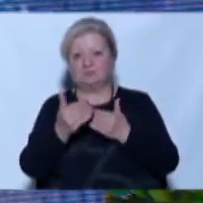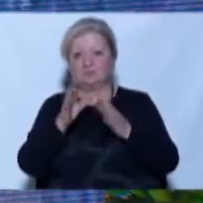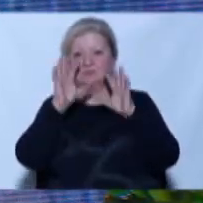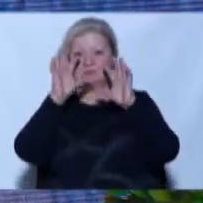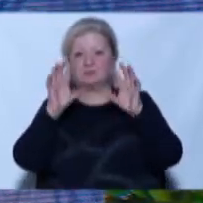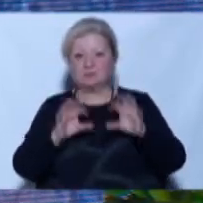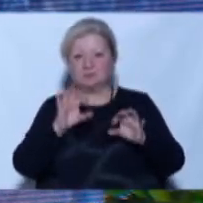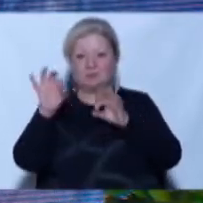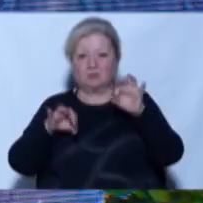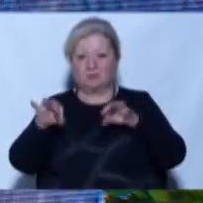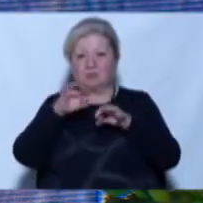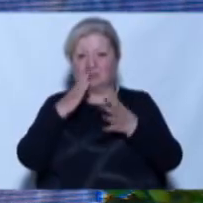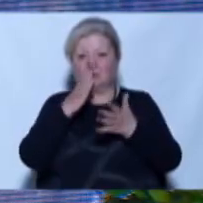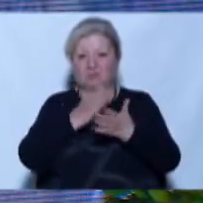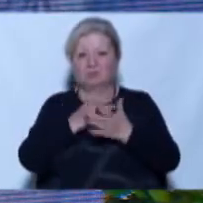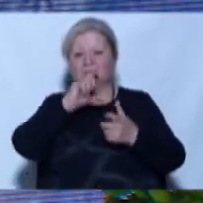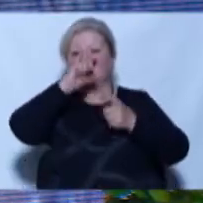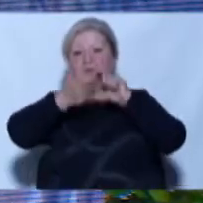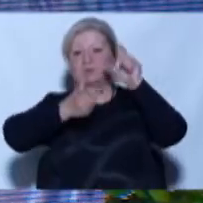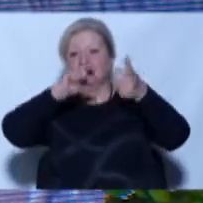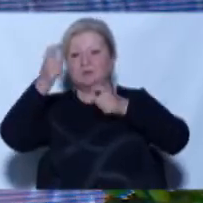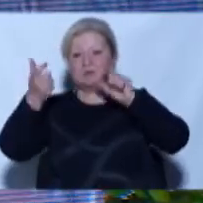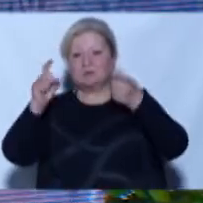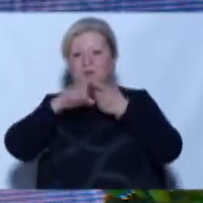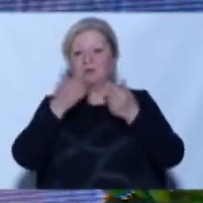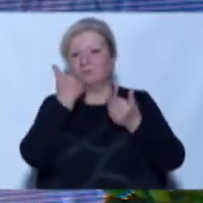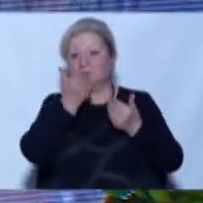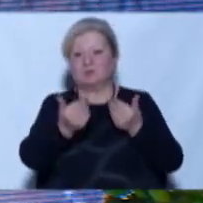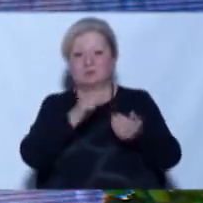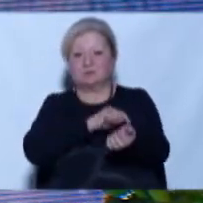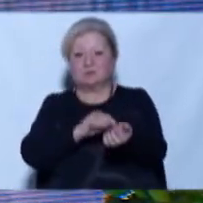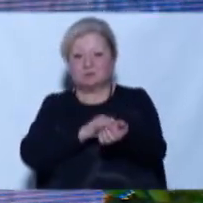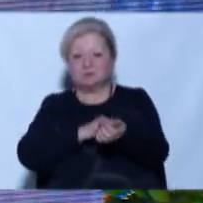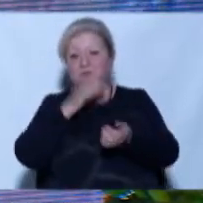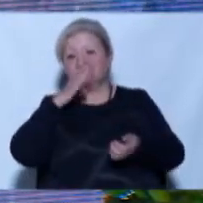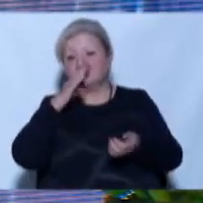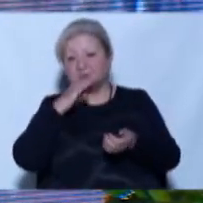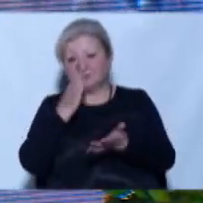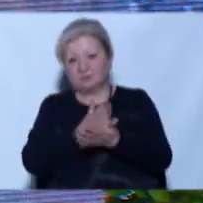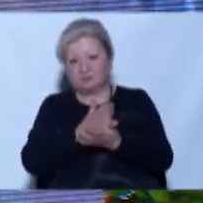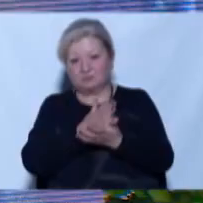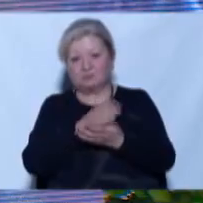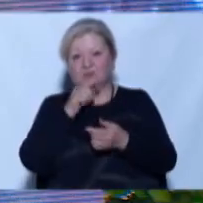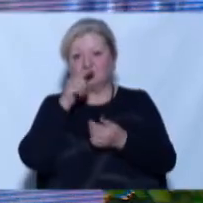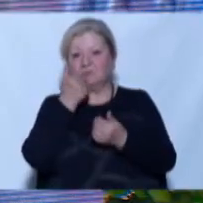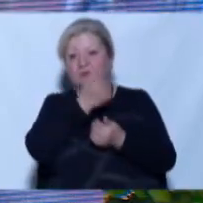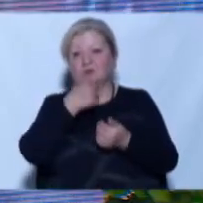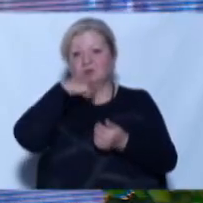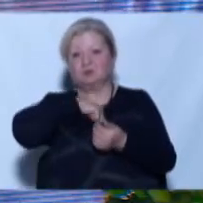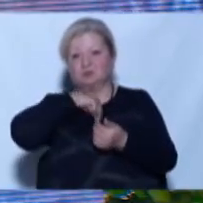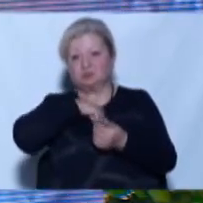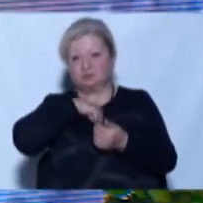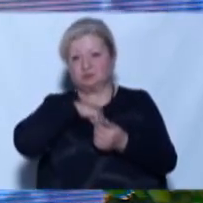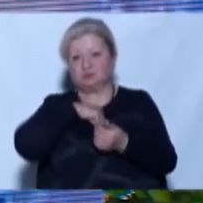რომელიც მთების ულამაზეს ფორმებს ქმნის. მისი სისხლი წყალი იქნებოდა და ის სული